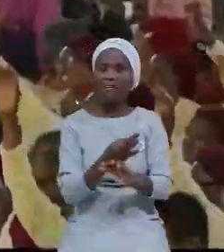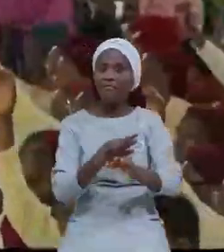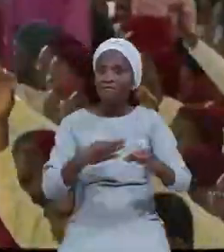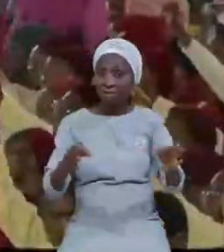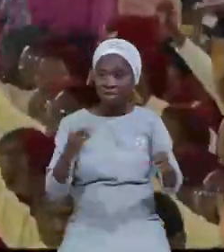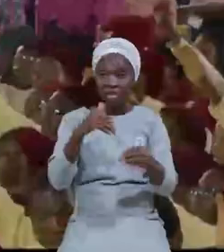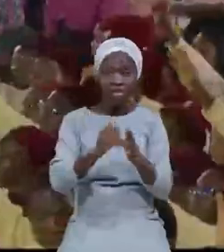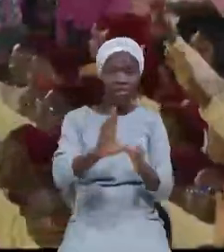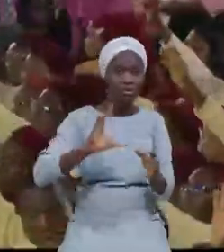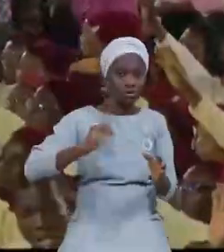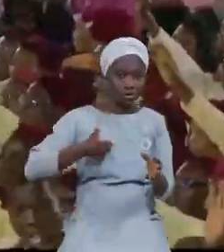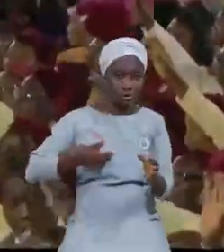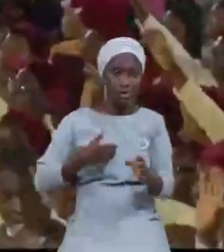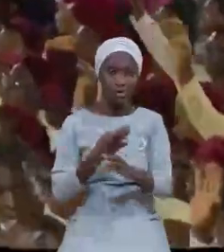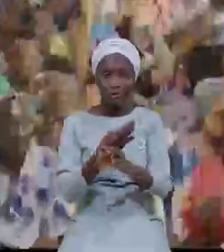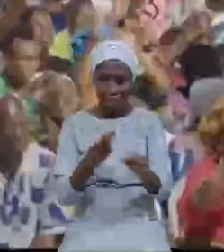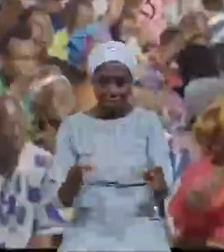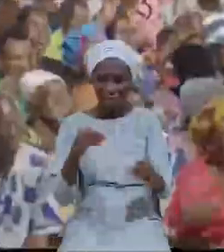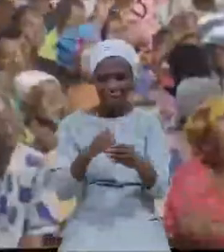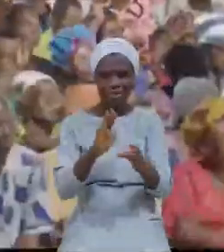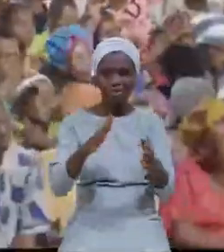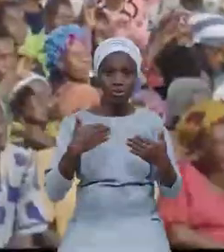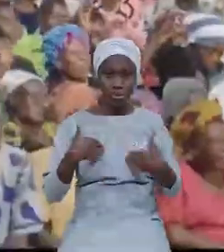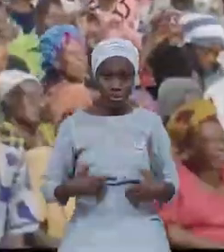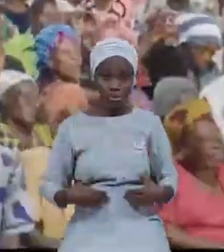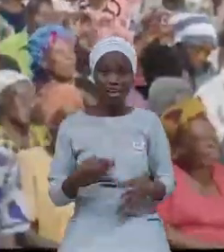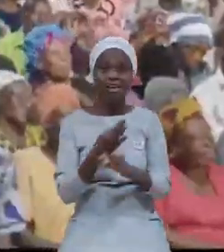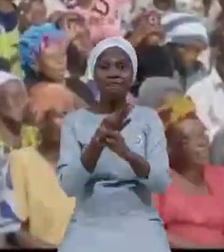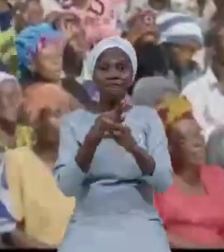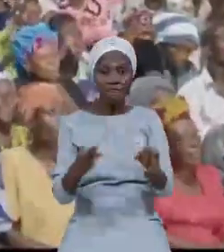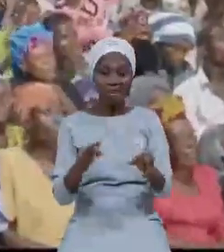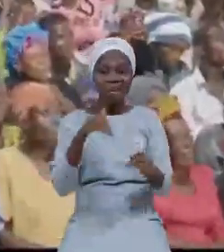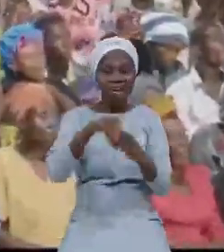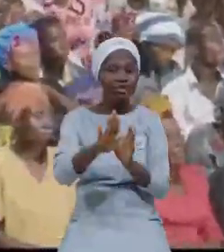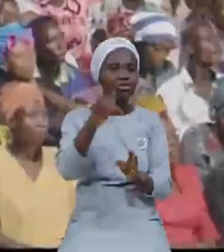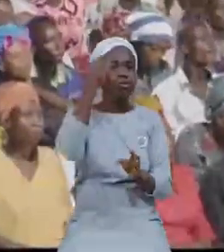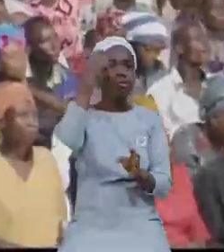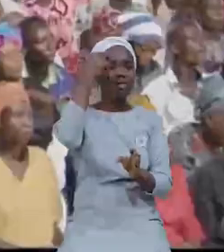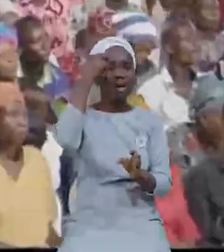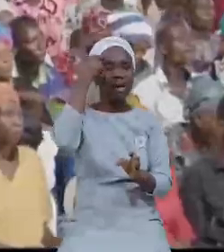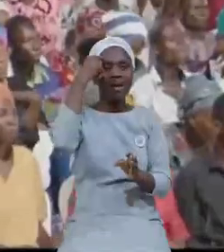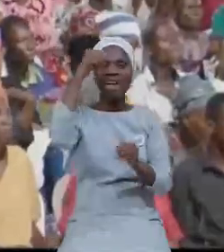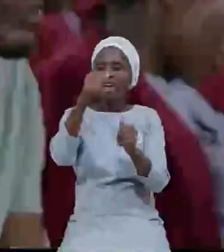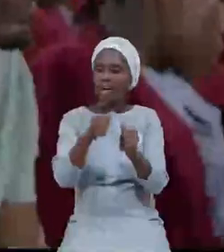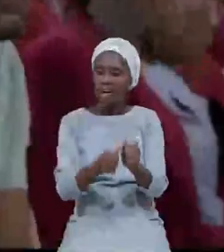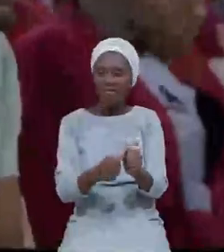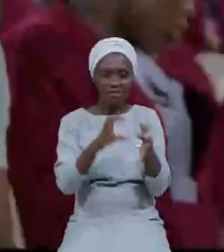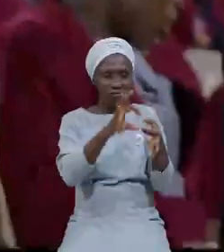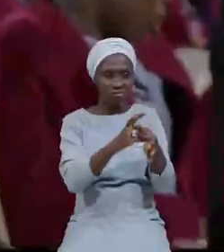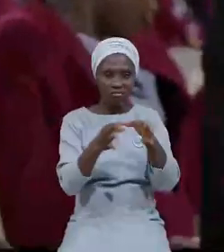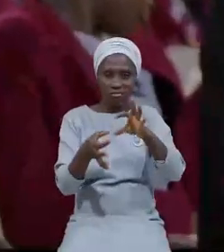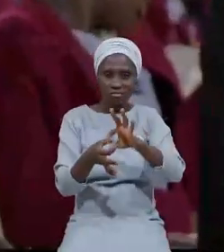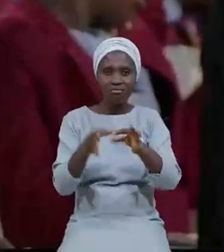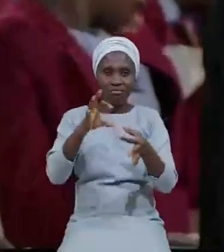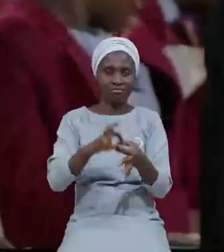franchi libre dans ton âme libre dans ton corps libre dans ta pensée tout lien